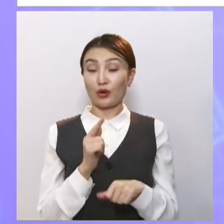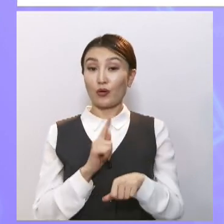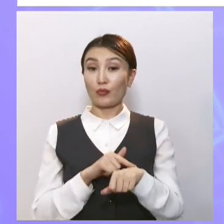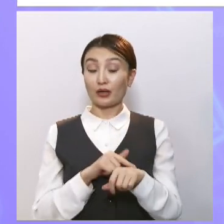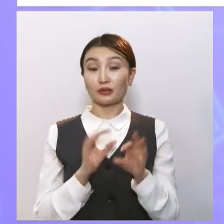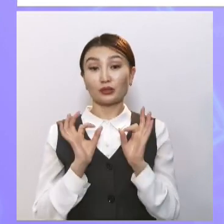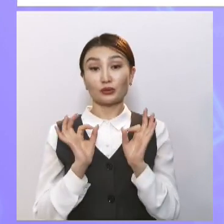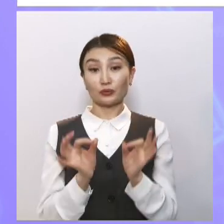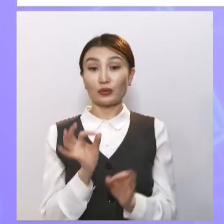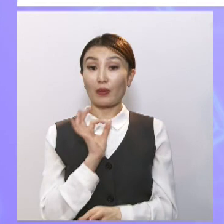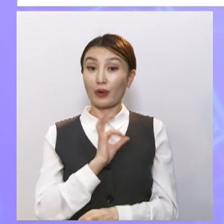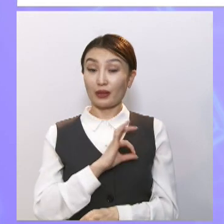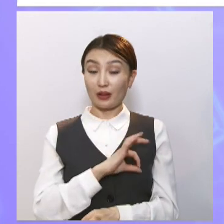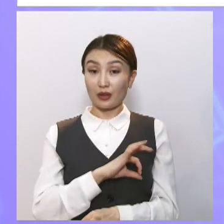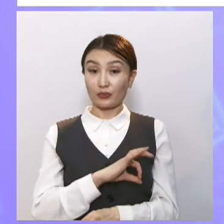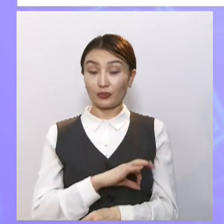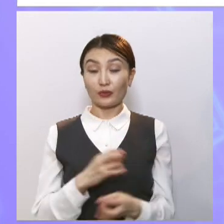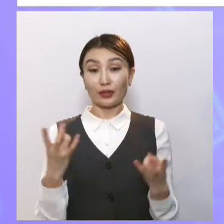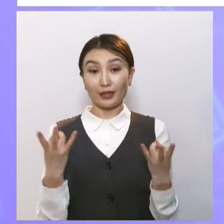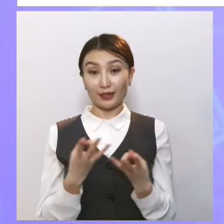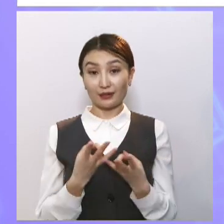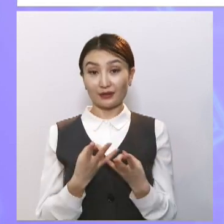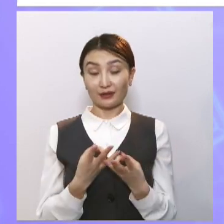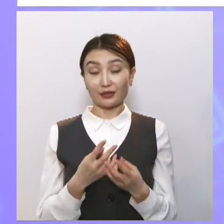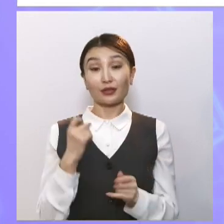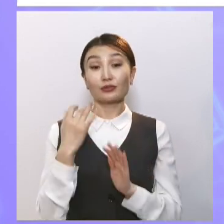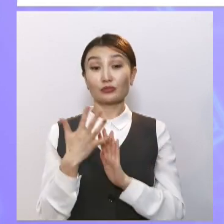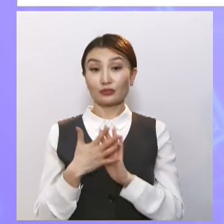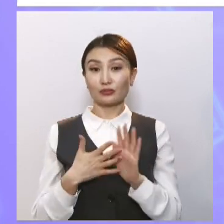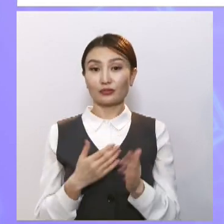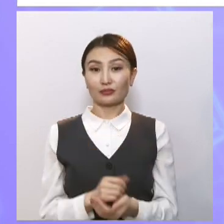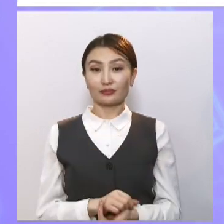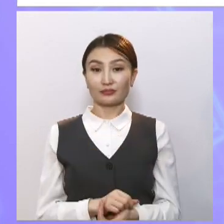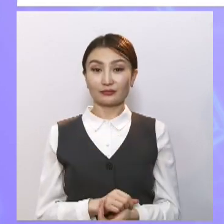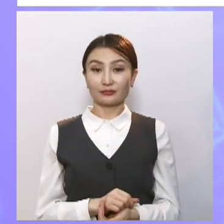Убақытты тура пайдалану керектігін түшіндік.